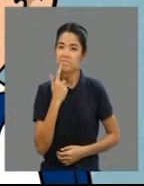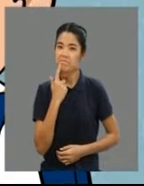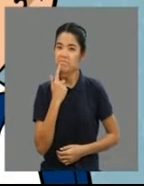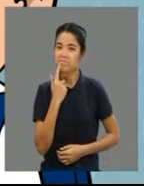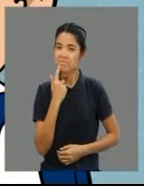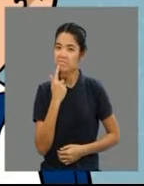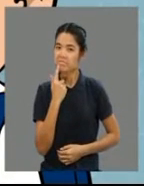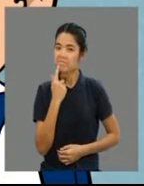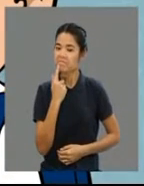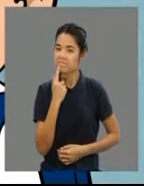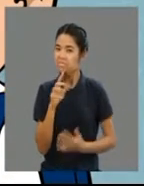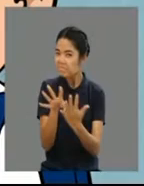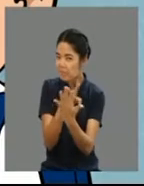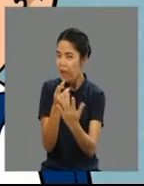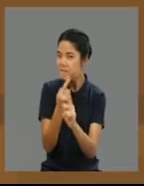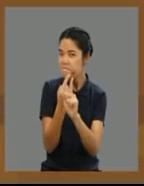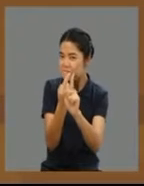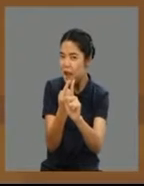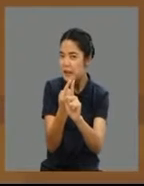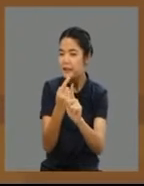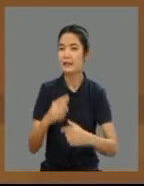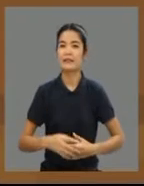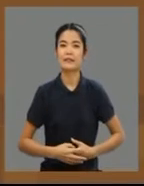งั้นทำตามแผน2